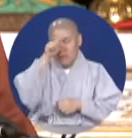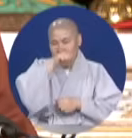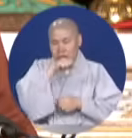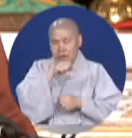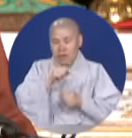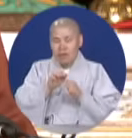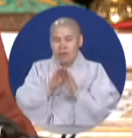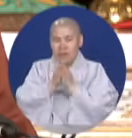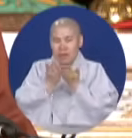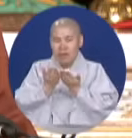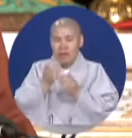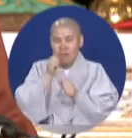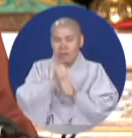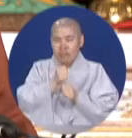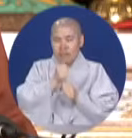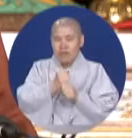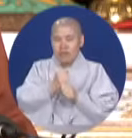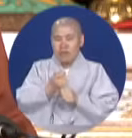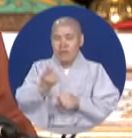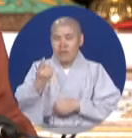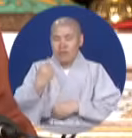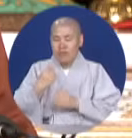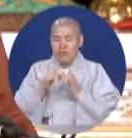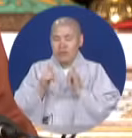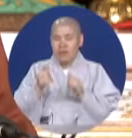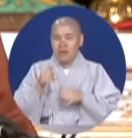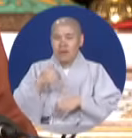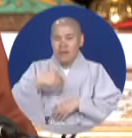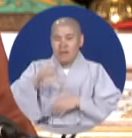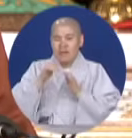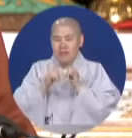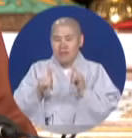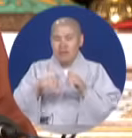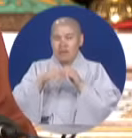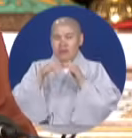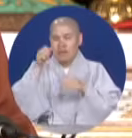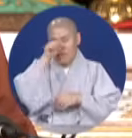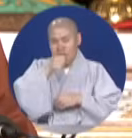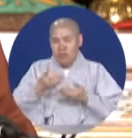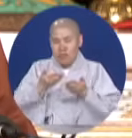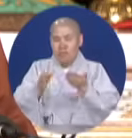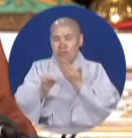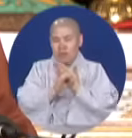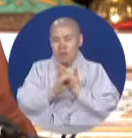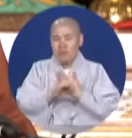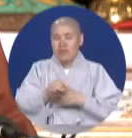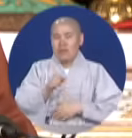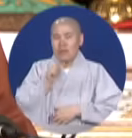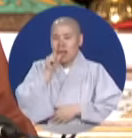막 찍어내서 오는 사람 가는 사람한테 그냥 나눠지고, 이게 절대 하면 안 됩니다. 이게.